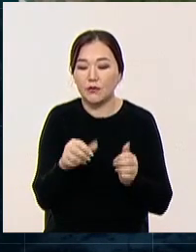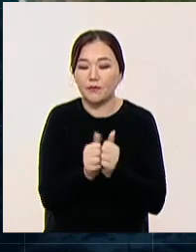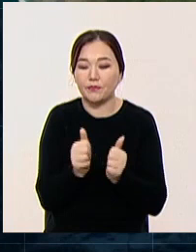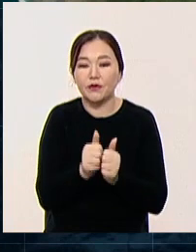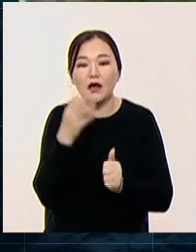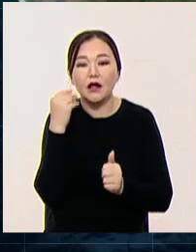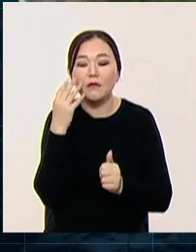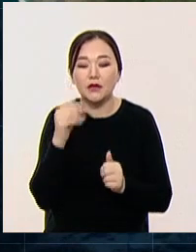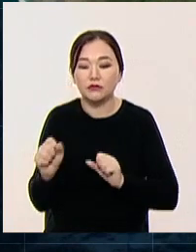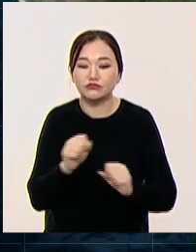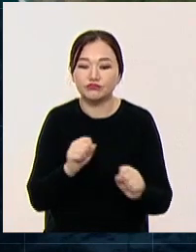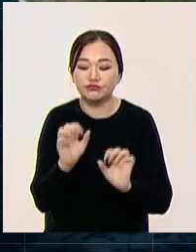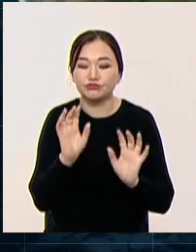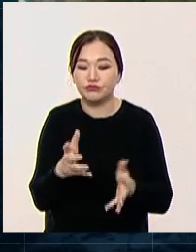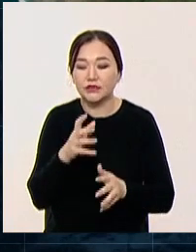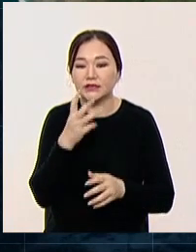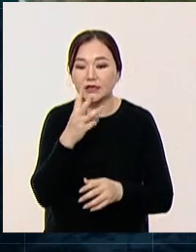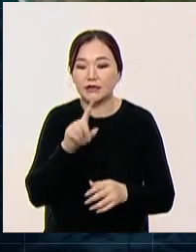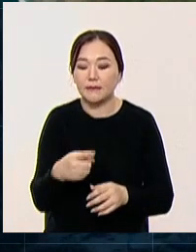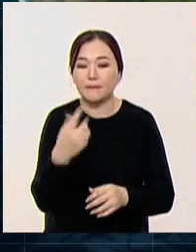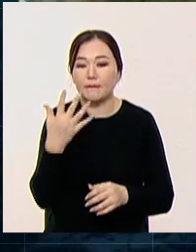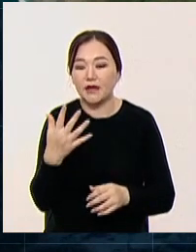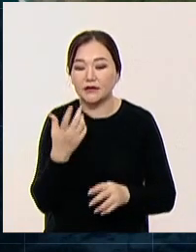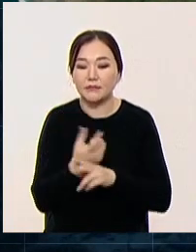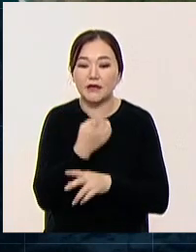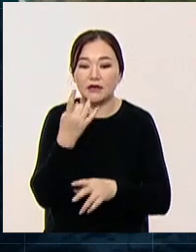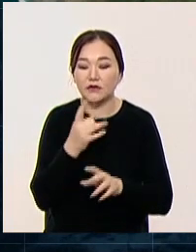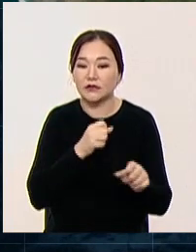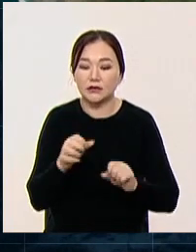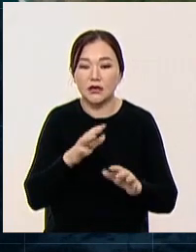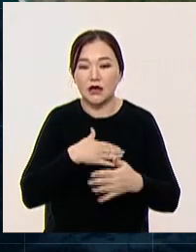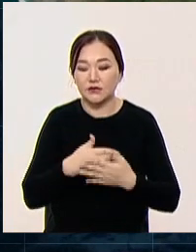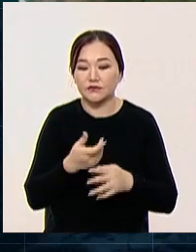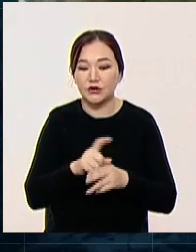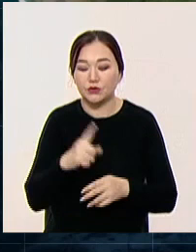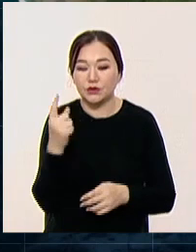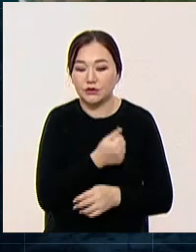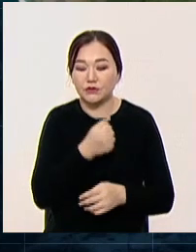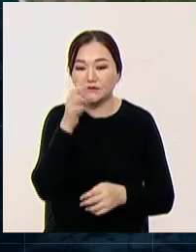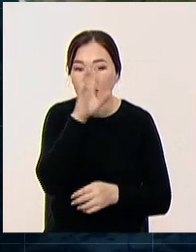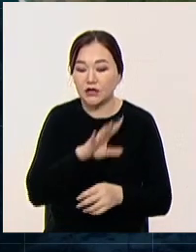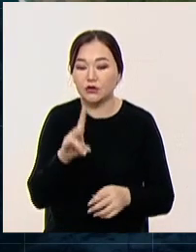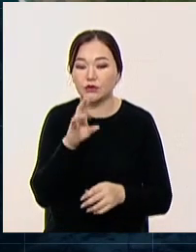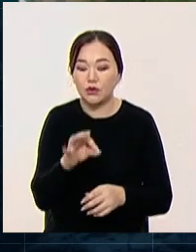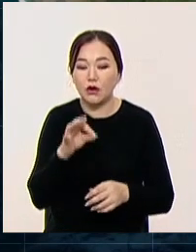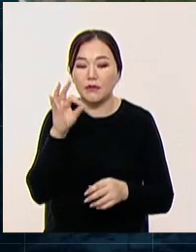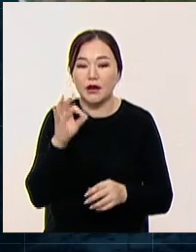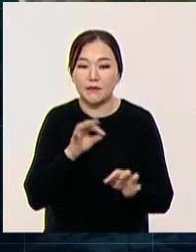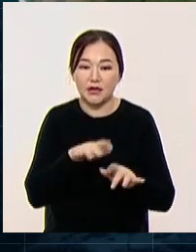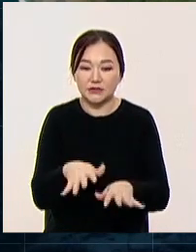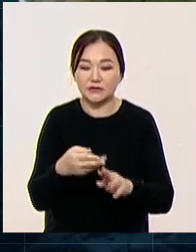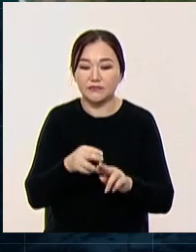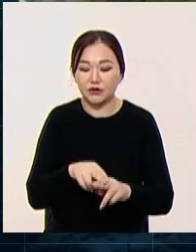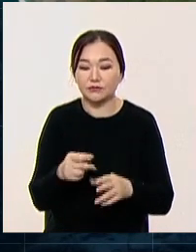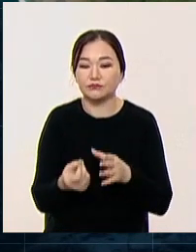Алматы. Магнитуда землетрясения 3,5. Это, кстати, не первая сейсмоактивность за эту неделю в стране. Но сейсмический процесс в этом